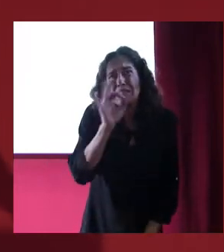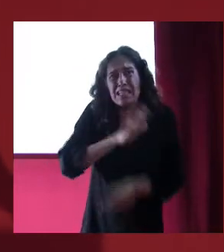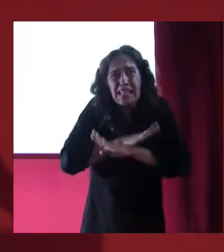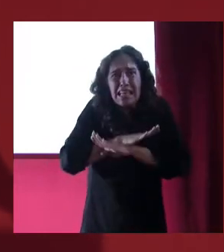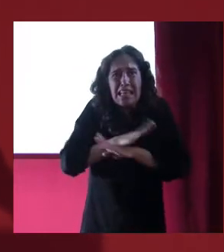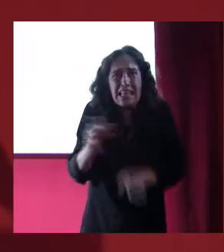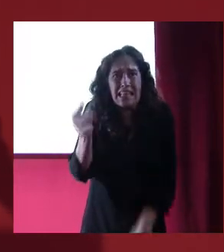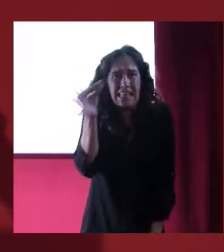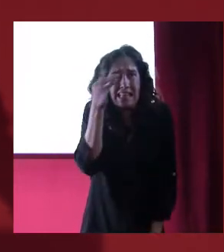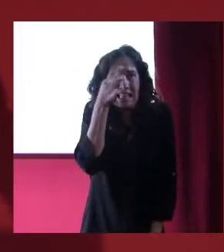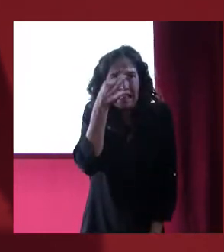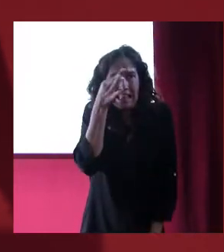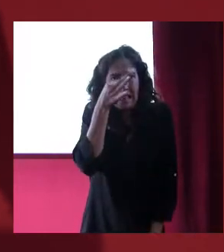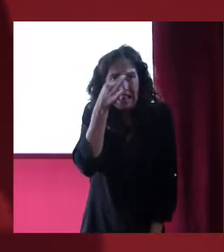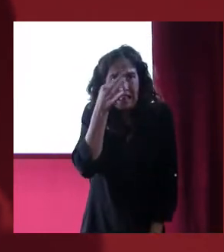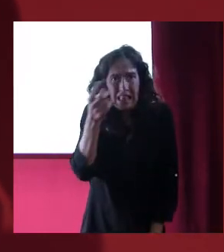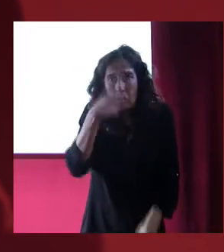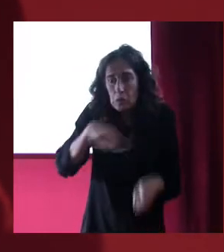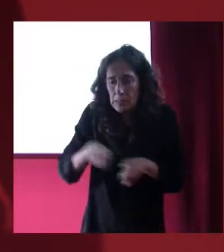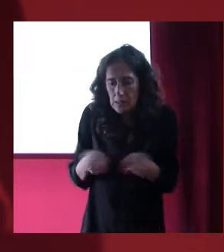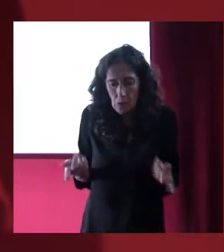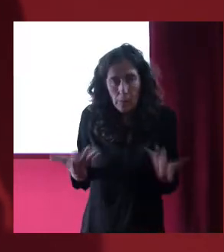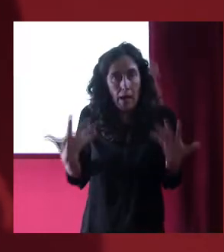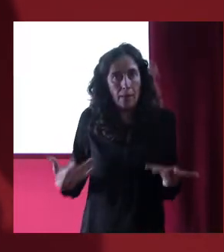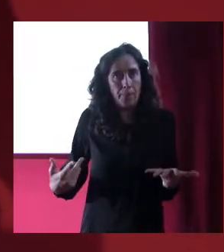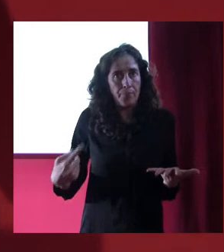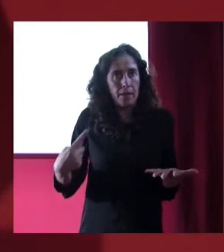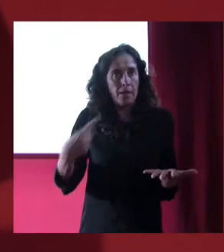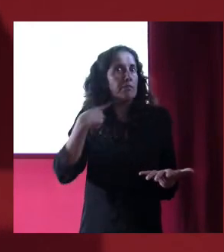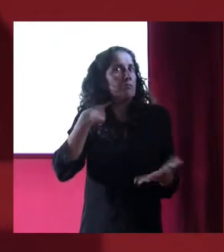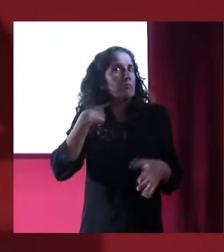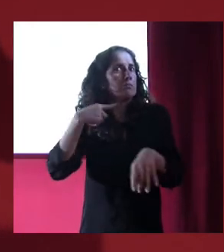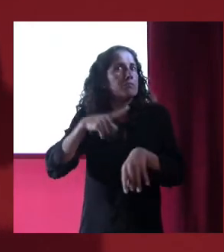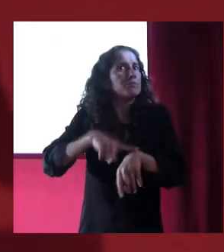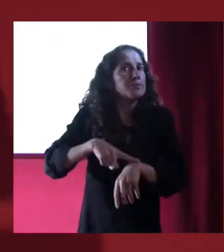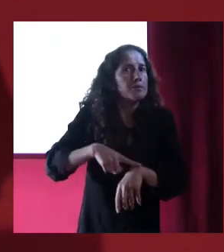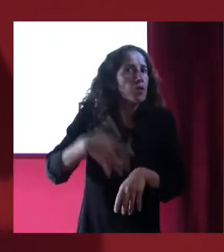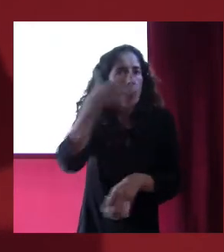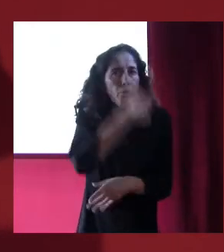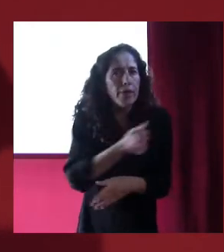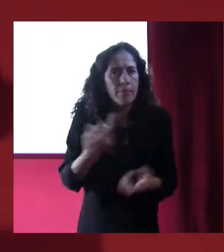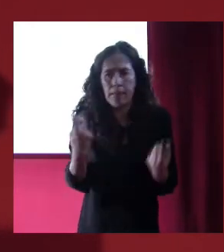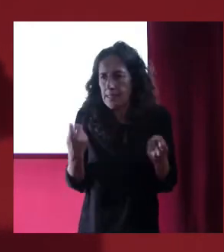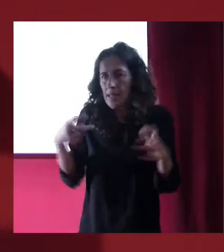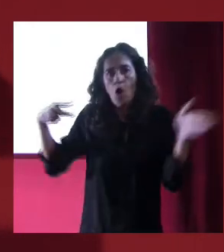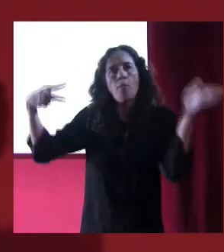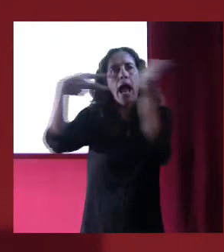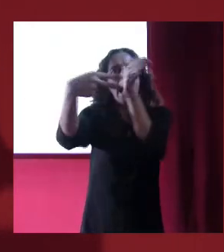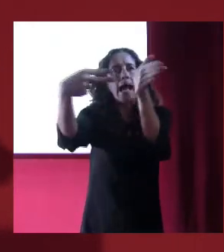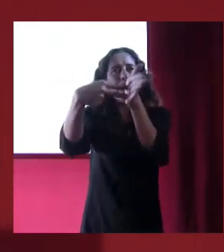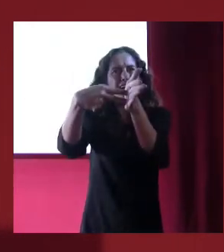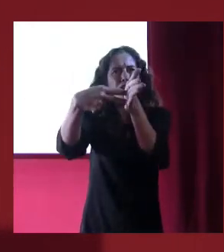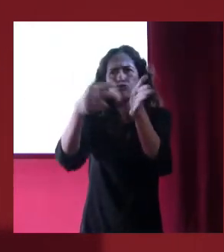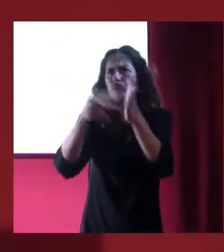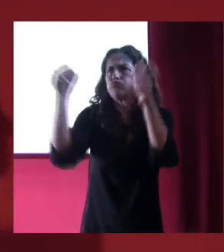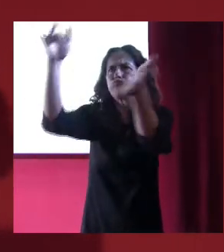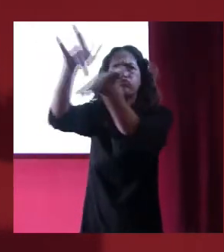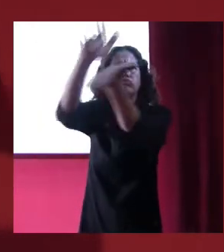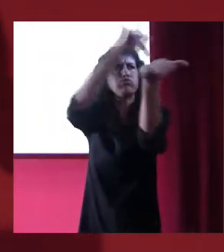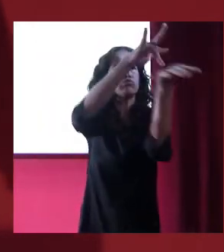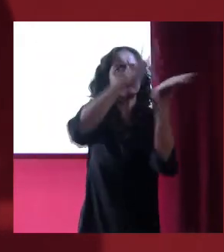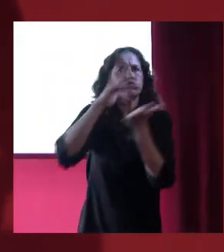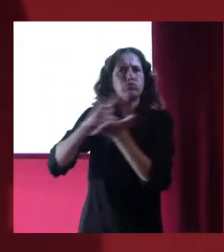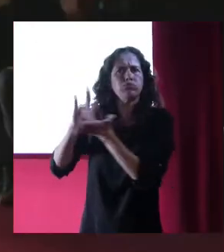2%. No podem perdre més temps. Necessitem instal·lar carregadors a gran escala i que